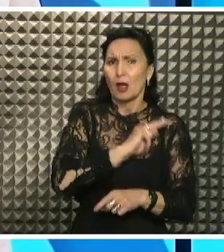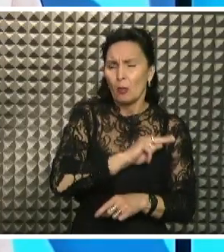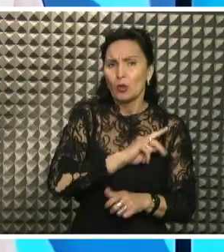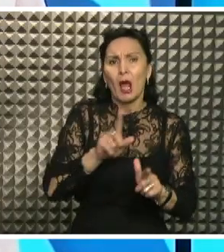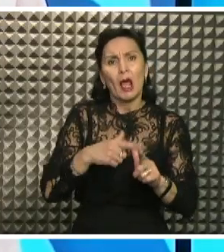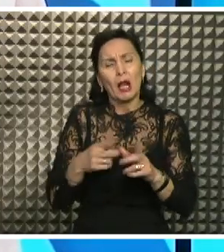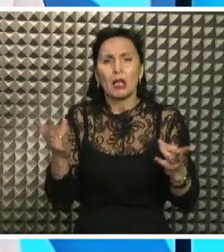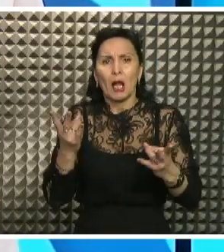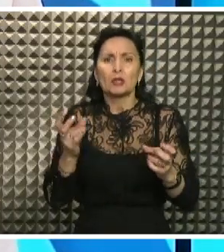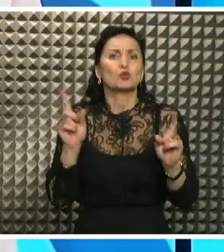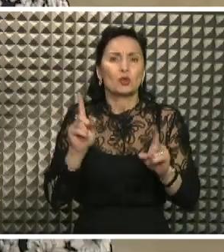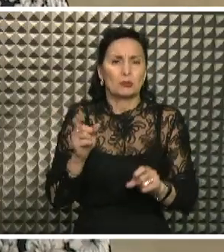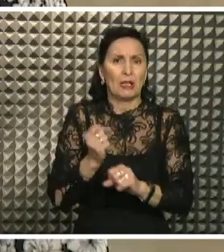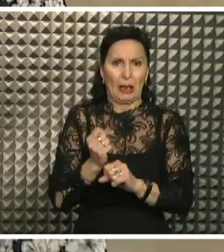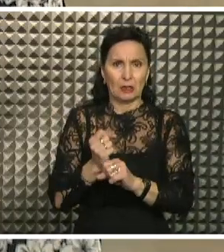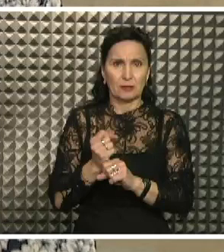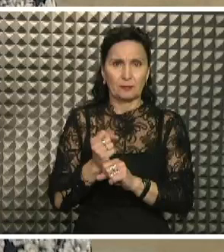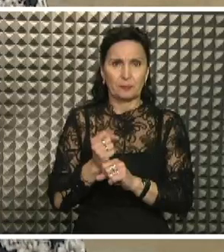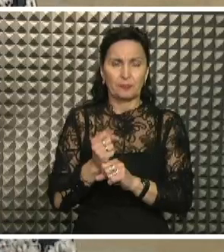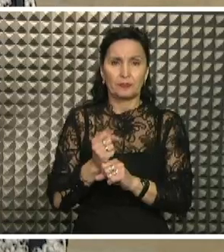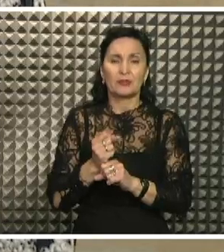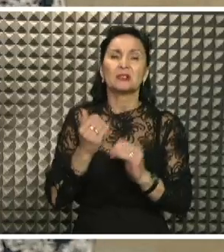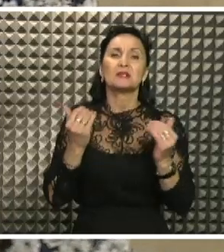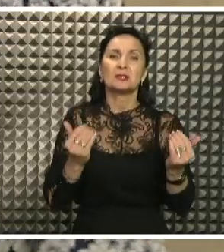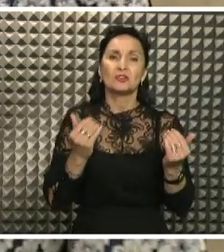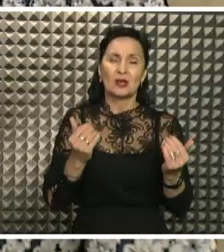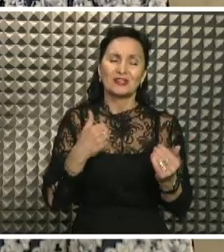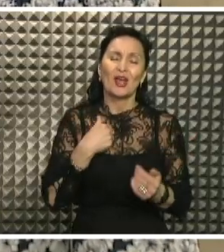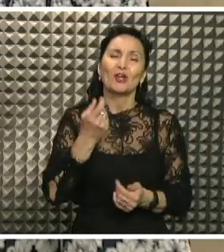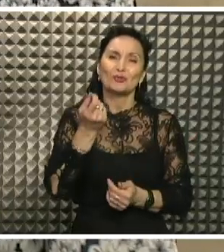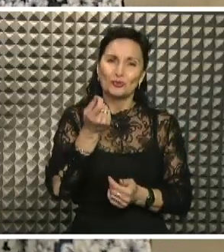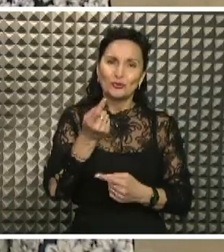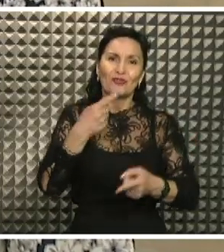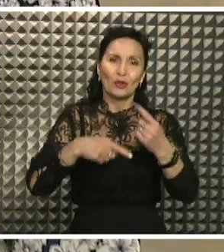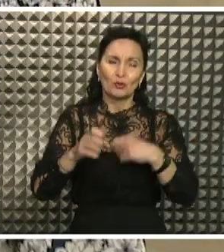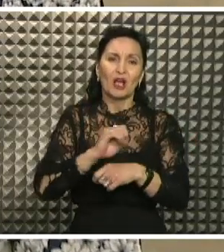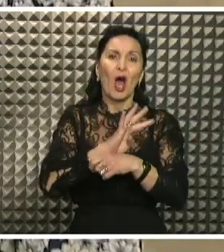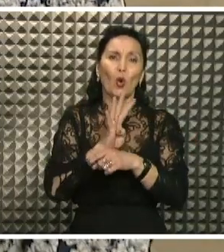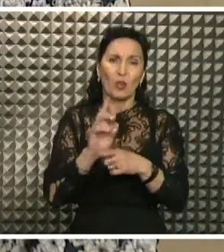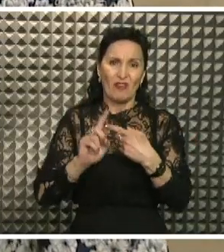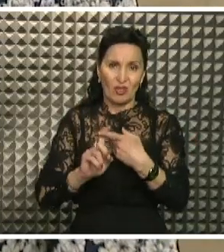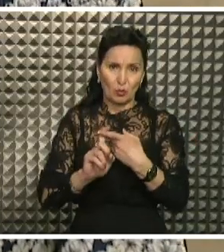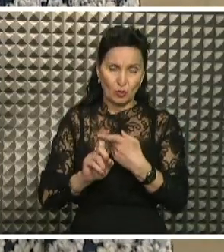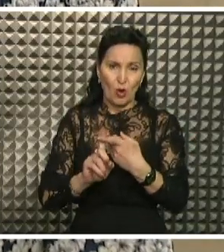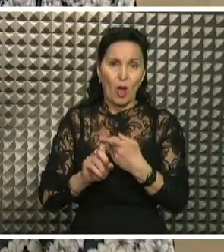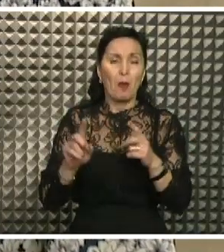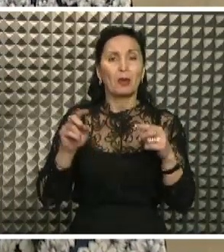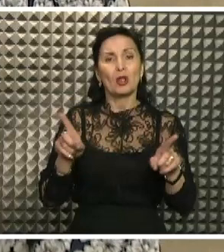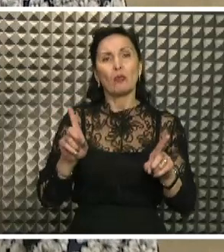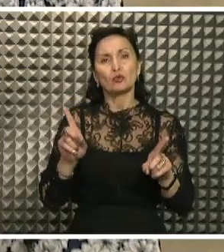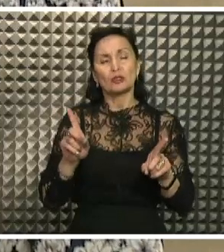нужно какие-то меры предпринять? Что делать? Ну, сейчас я чуть-чуть вернусь к коронавирусу, потому что